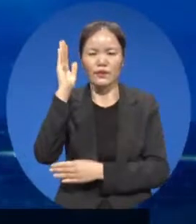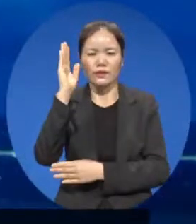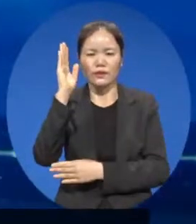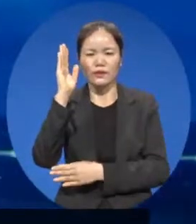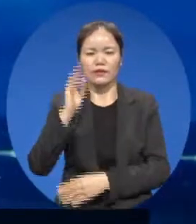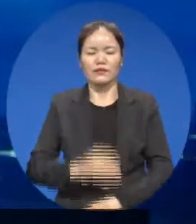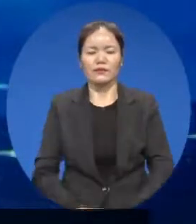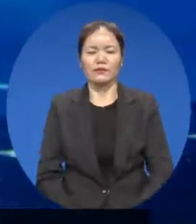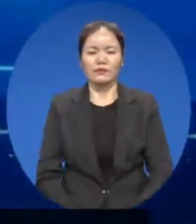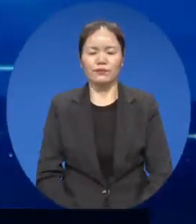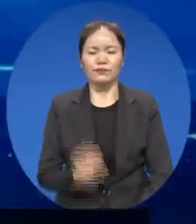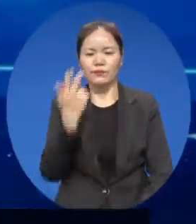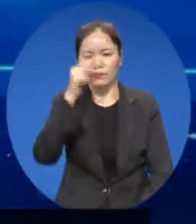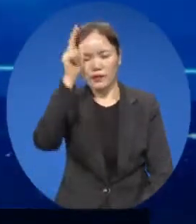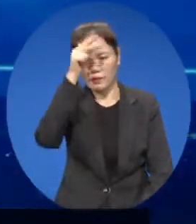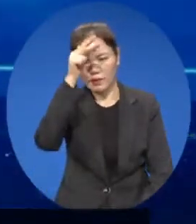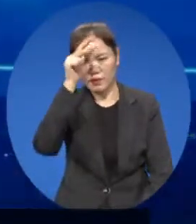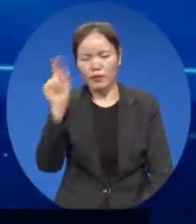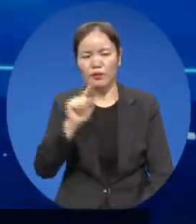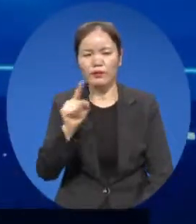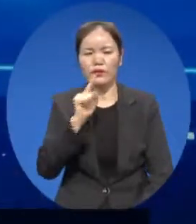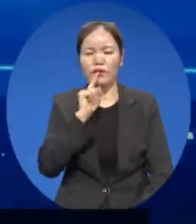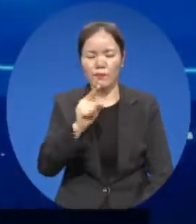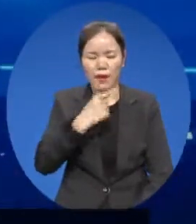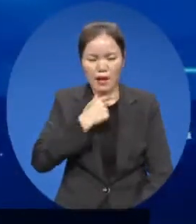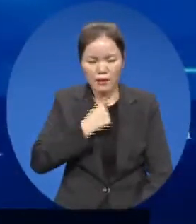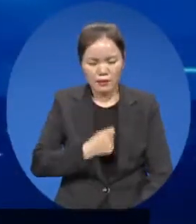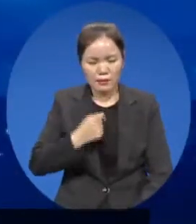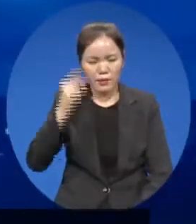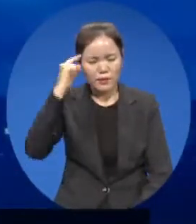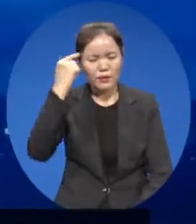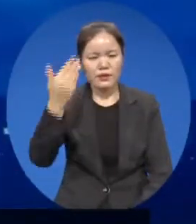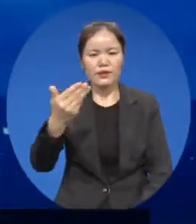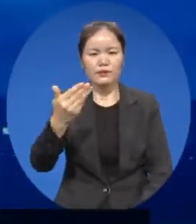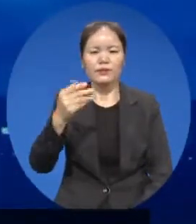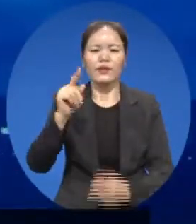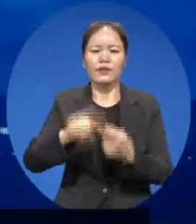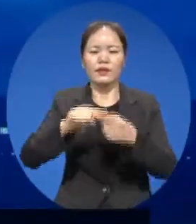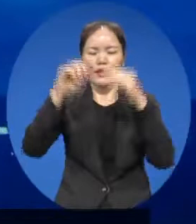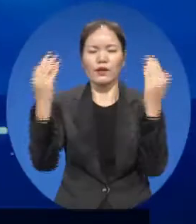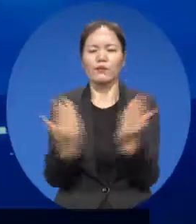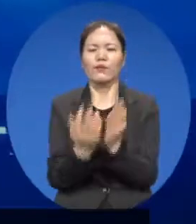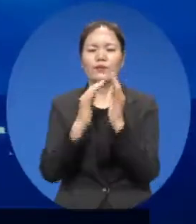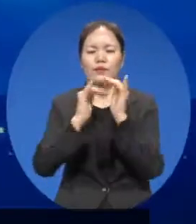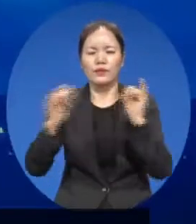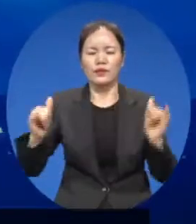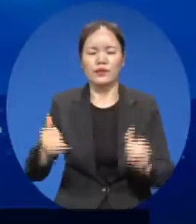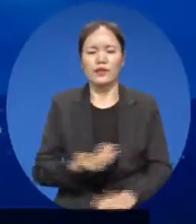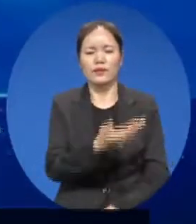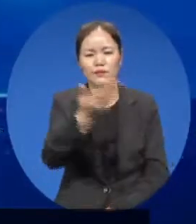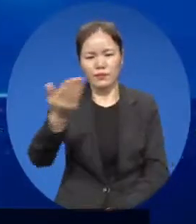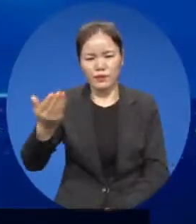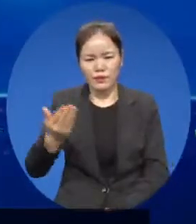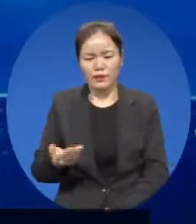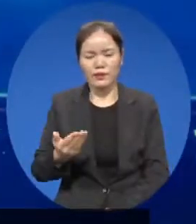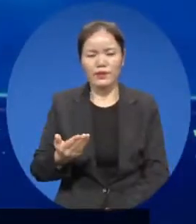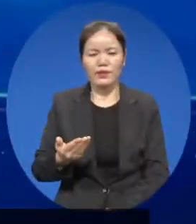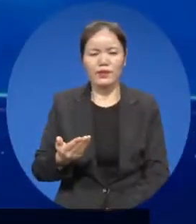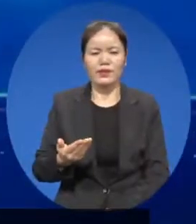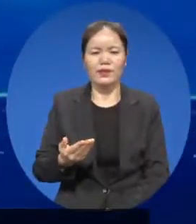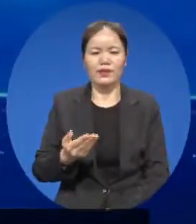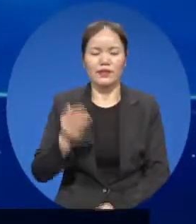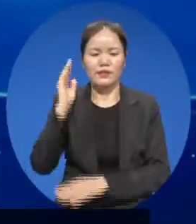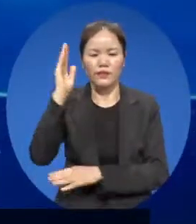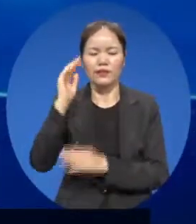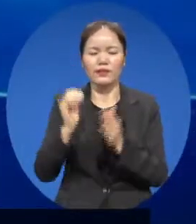질문은 검사들에게 어떤 말을 하고 싶냐는 질문 이었는데 모든 분들께 라고 얘기하면서 국민을 향해 이런 얘기를 한 겁니다